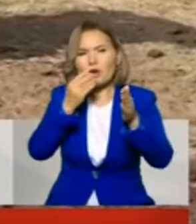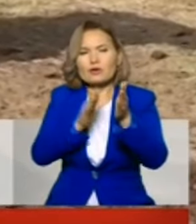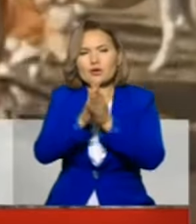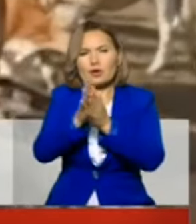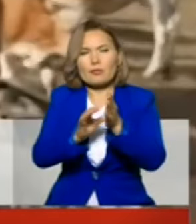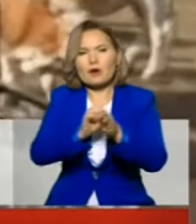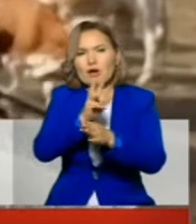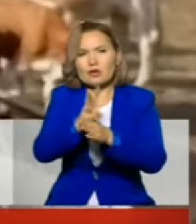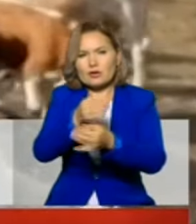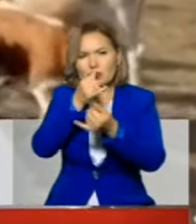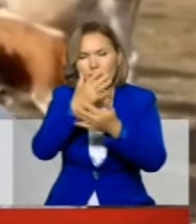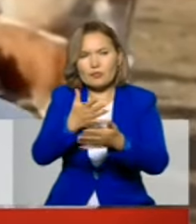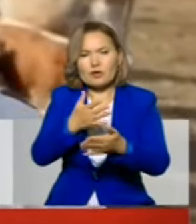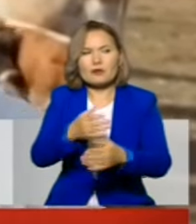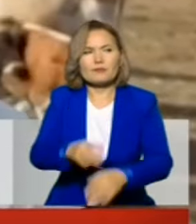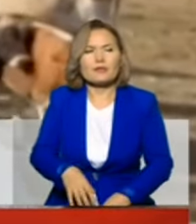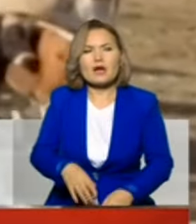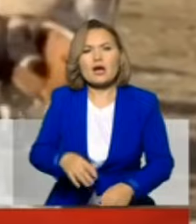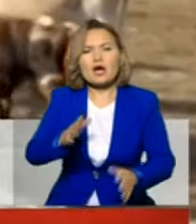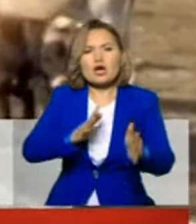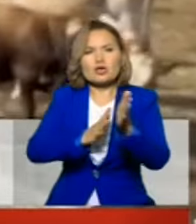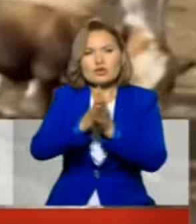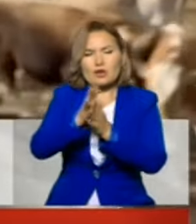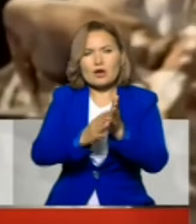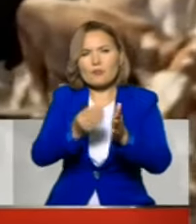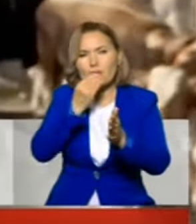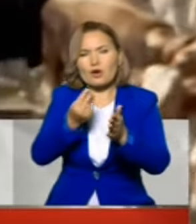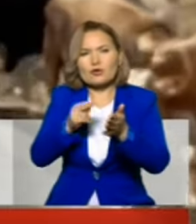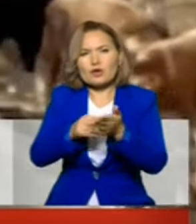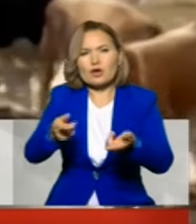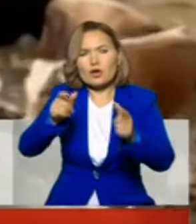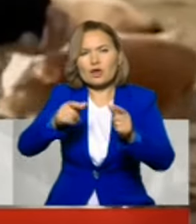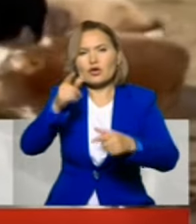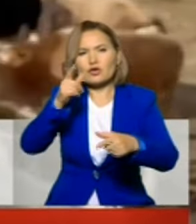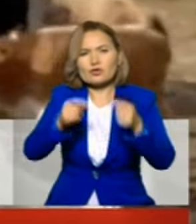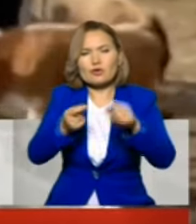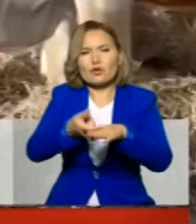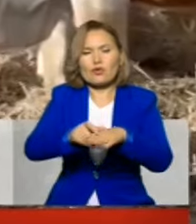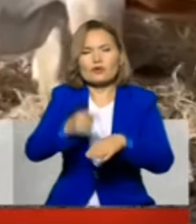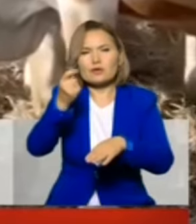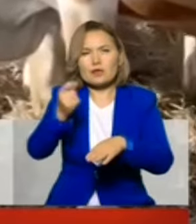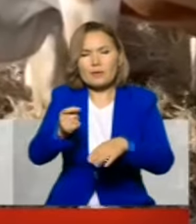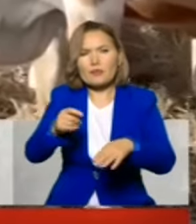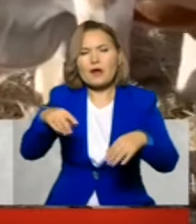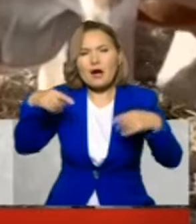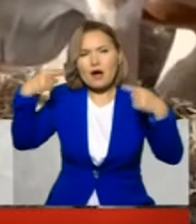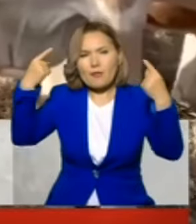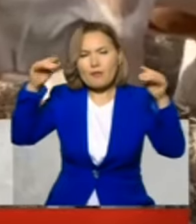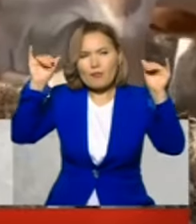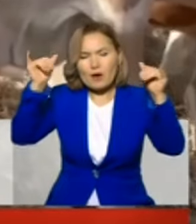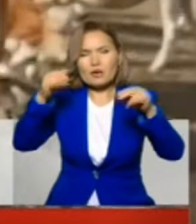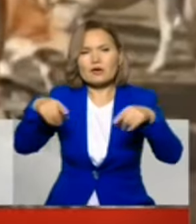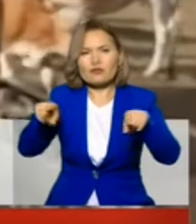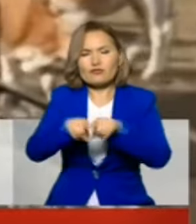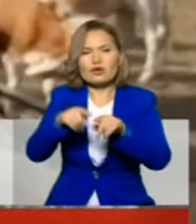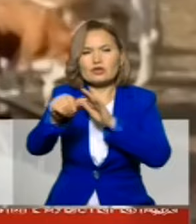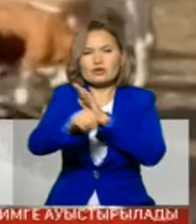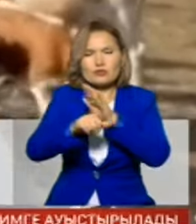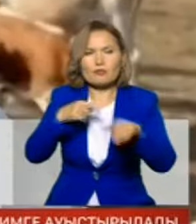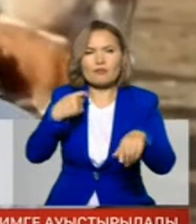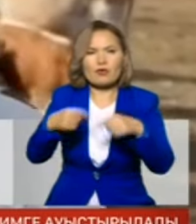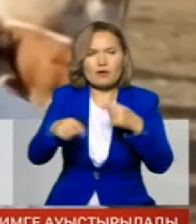қиынға түскен. Жемшөп екі есе қымбаттап кетті, ал сүт тым арзан. Мал ұстау тиімсіз болғандықтан сиырларымды сойып сатудан